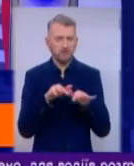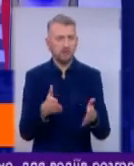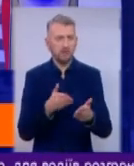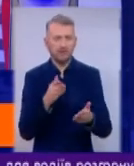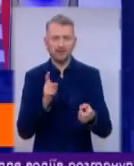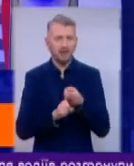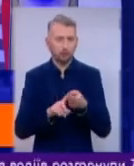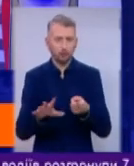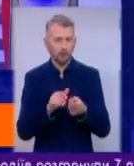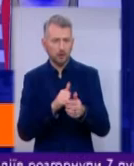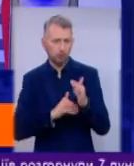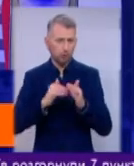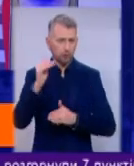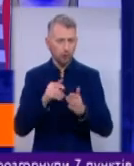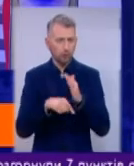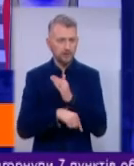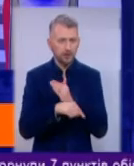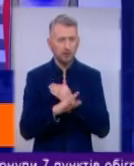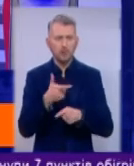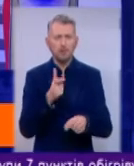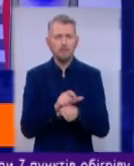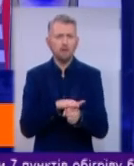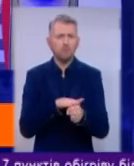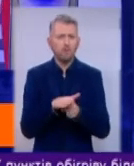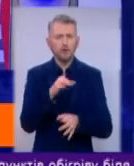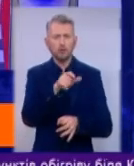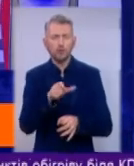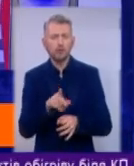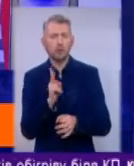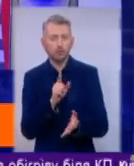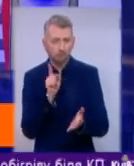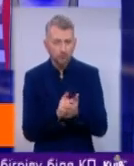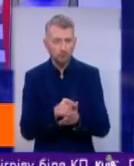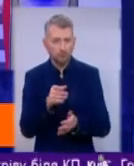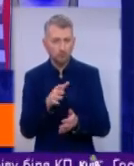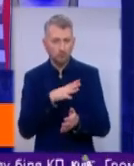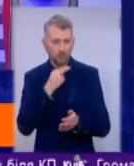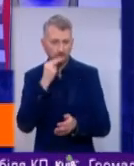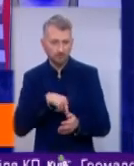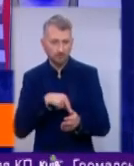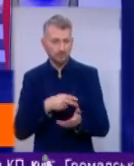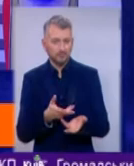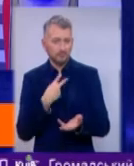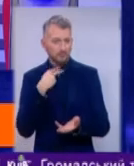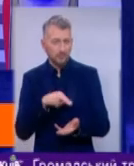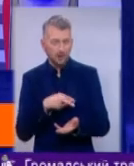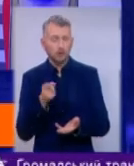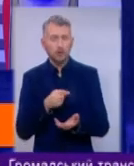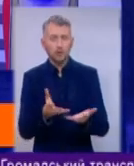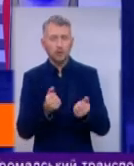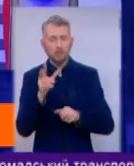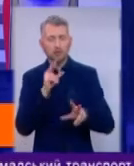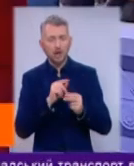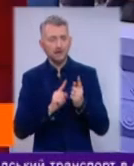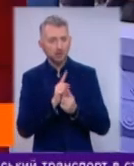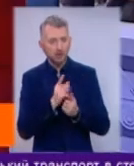стосуються топ-корупції, який би був переповнений суддями, які самі мають бути підсудними в цьому суді. Тоді ми отримаємо дійсно шанс на зміни.